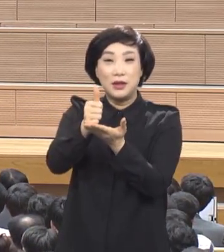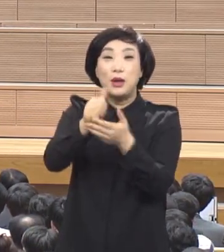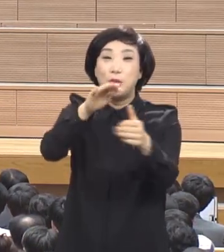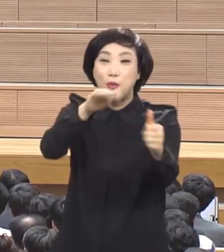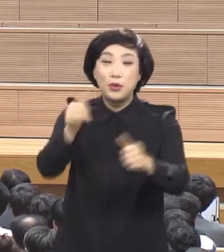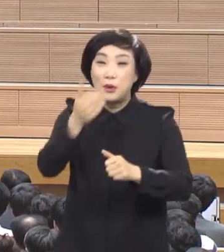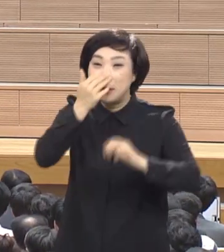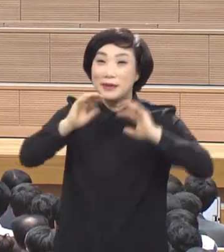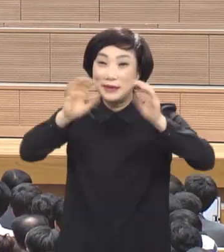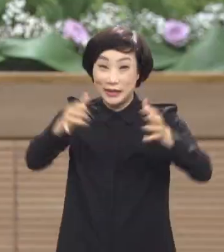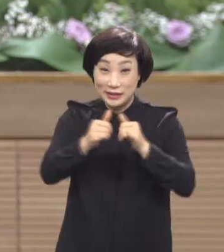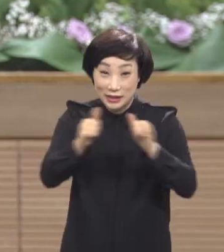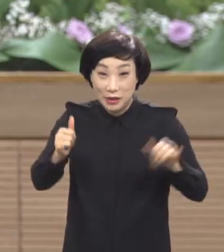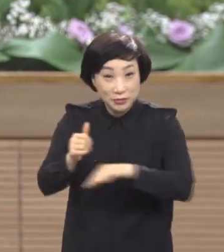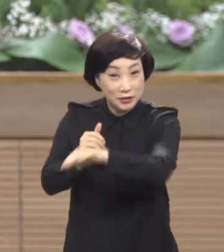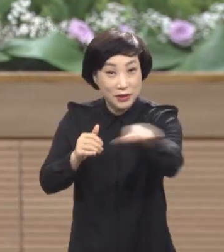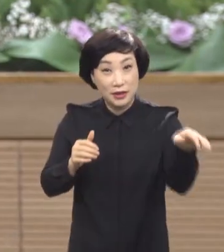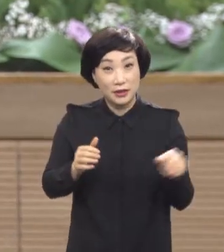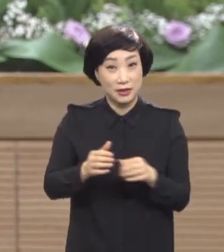백성들에게